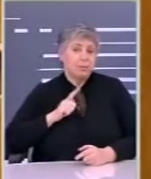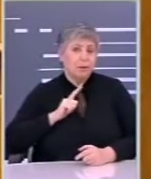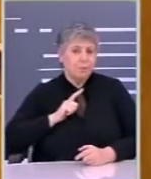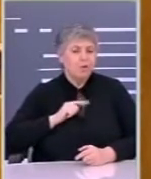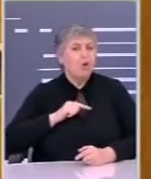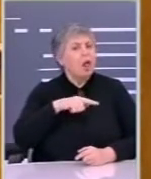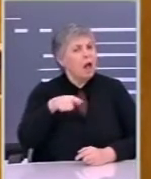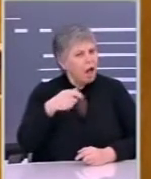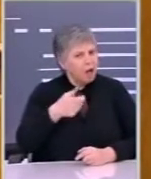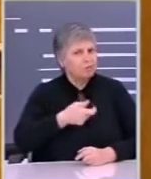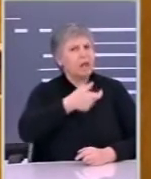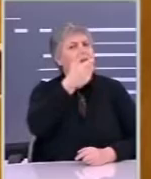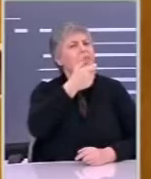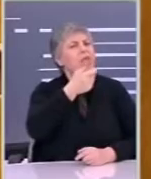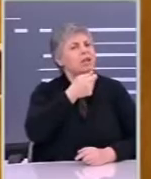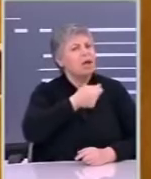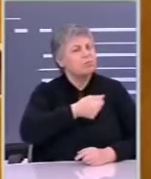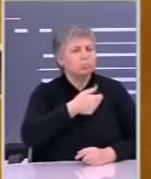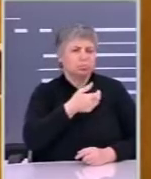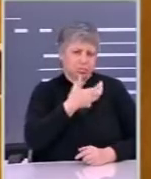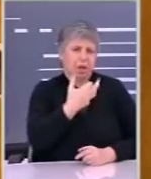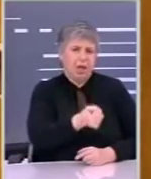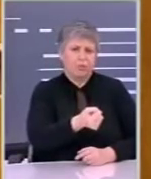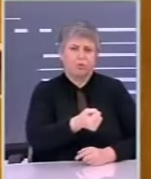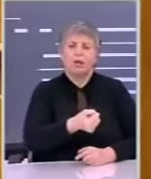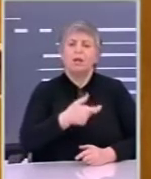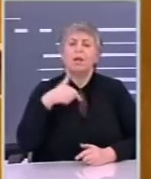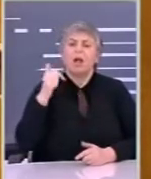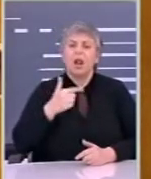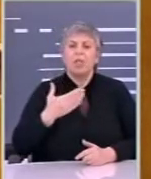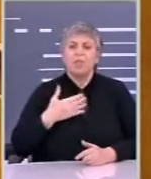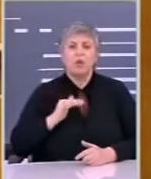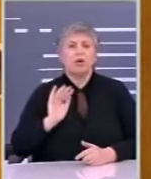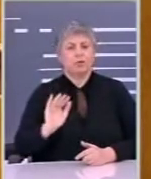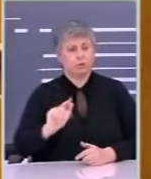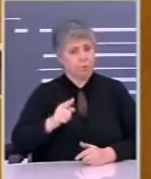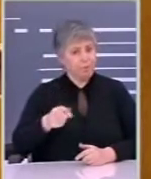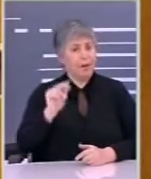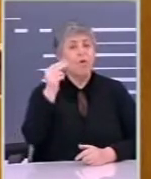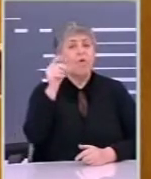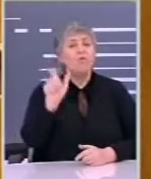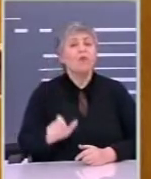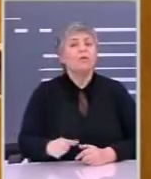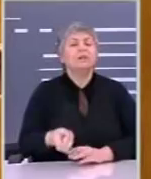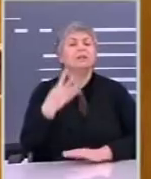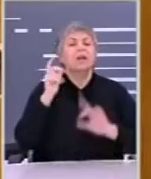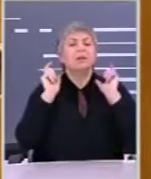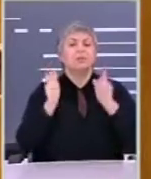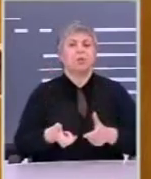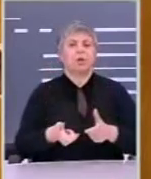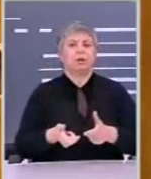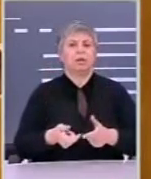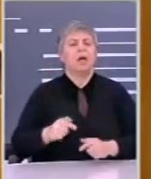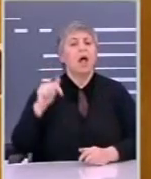Προσέξτε, εσείς εκλέγεστε ως βουλευτές της Νέας Δημοκρατίας. Η Νέα Δημοκρατία όμως είναι ένας τίτλος που έχει